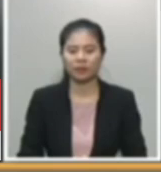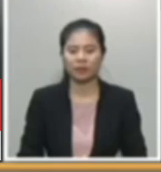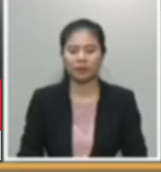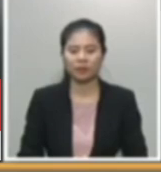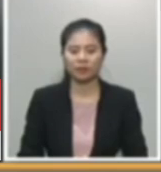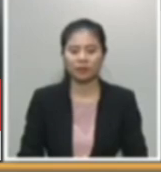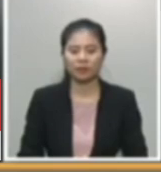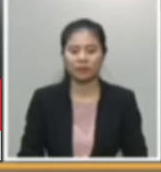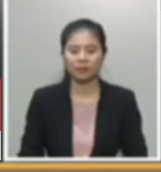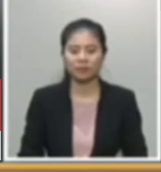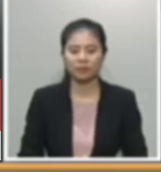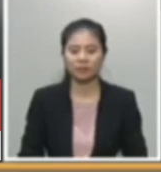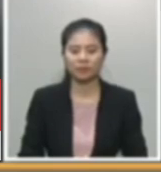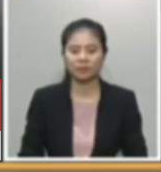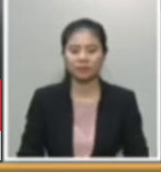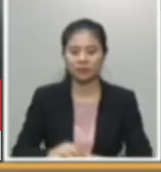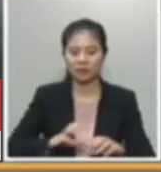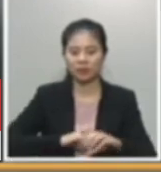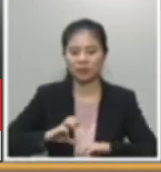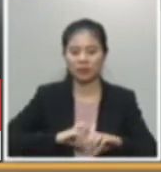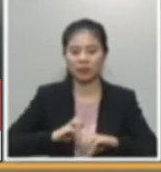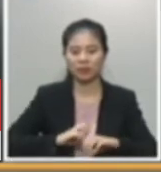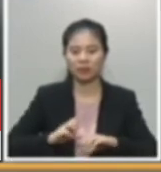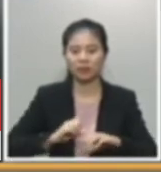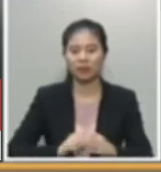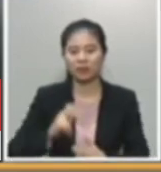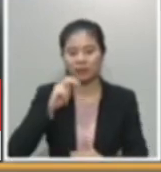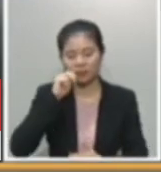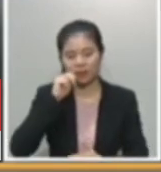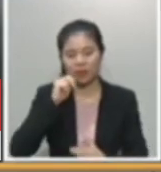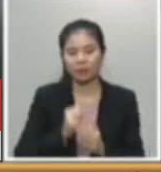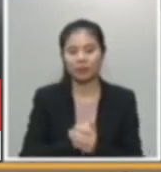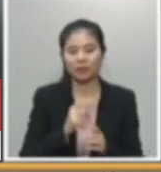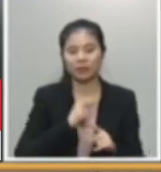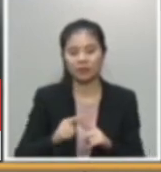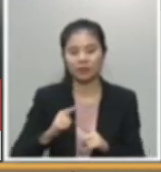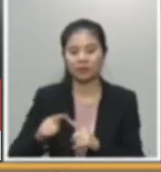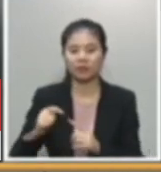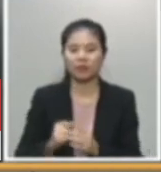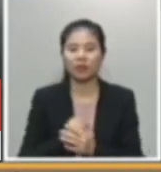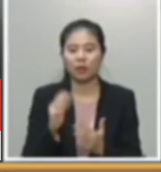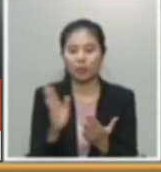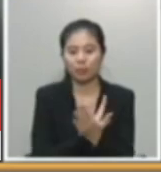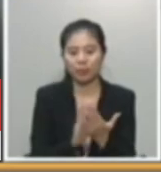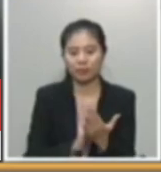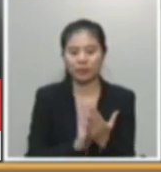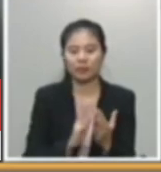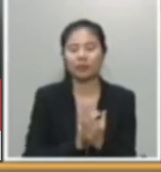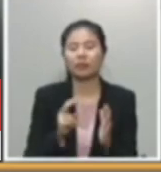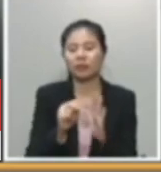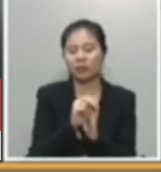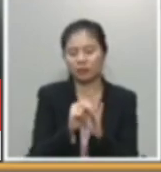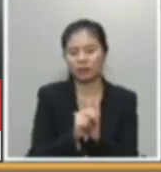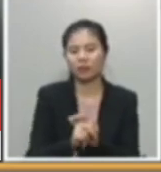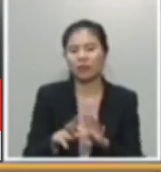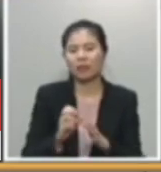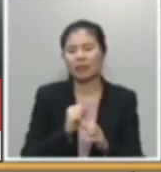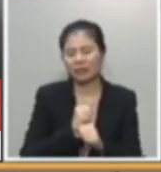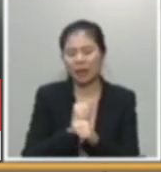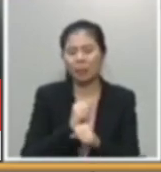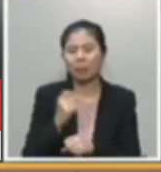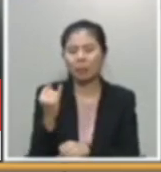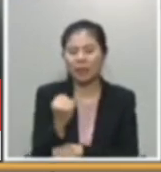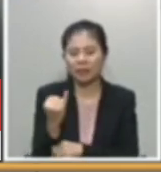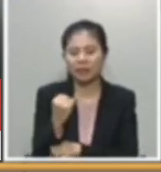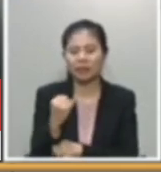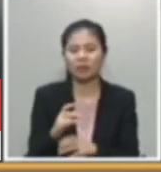ค่ะการบริหารการจัดน้ำบริหารจัดการน้ำทั้งประเทศไม่เป็นโลเป็นพายเพราะ